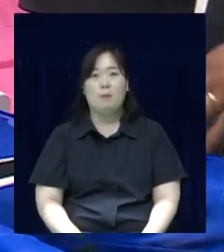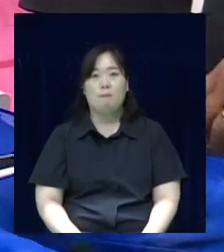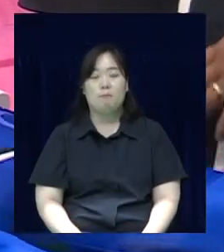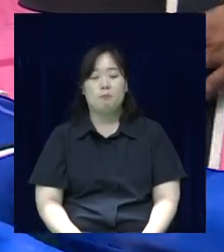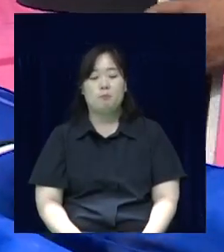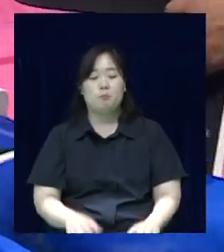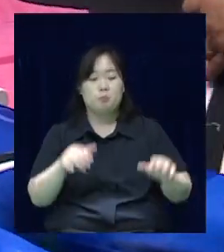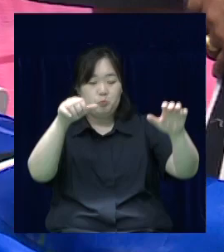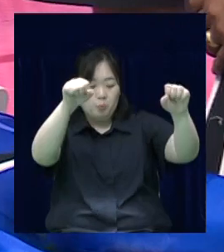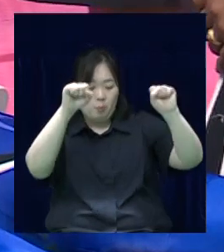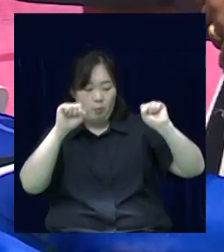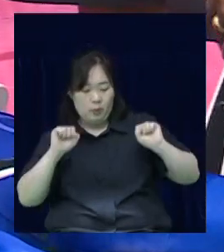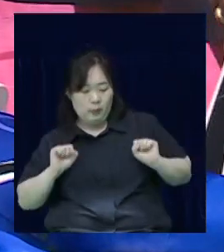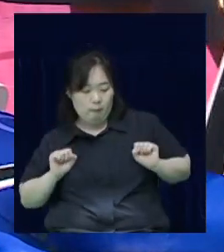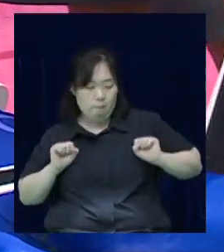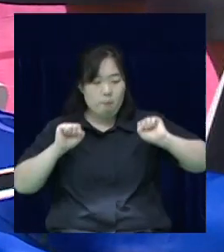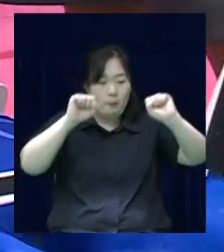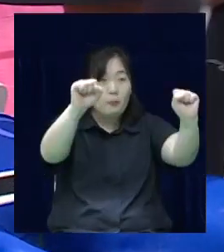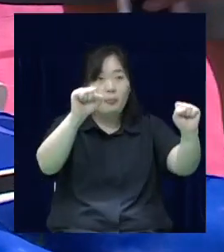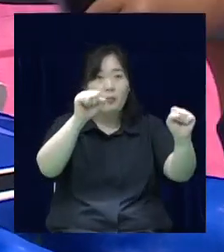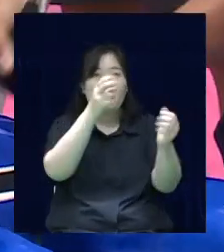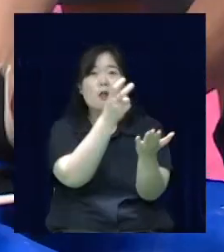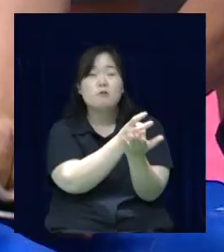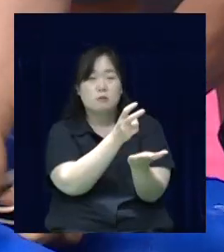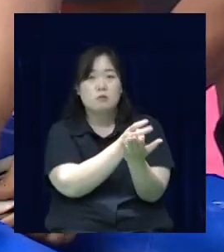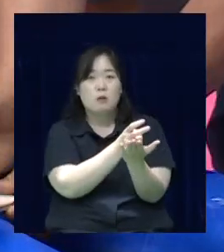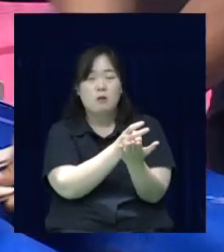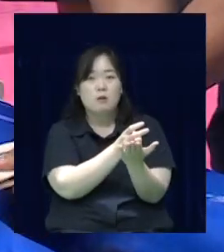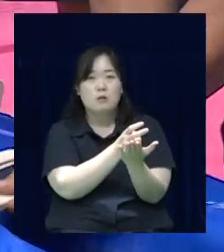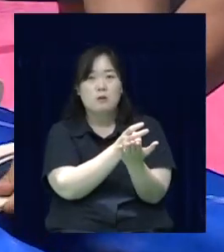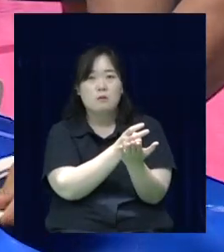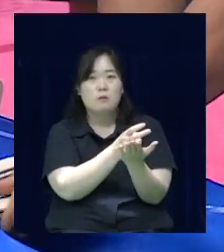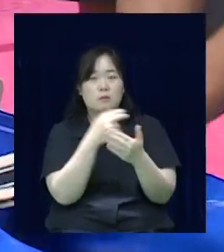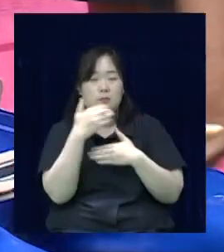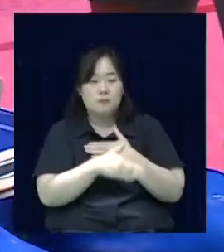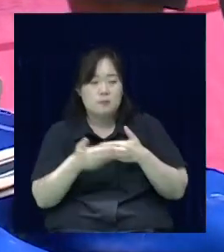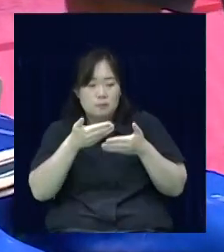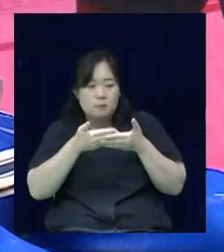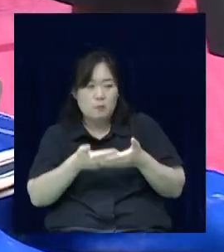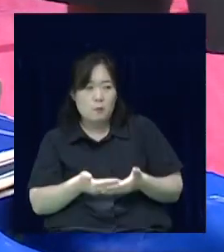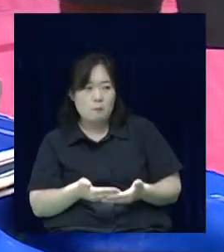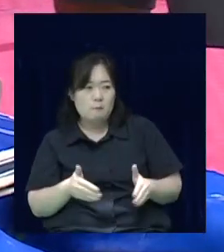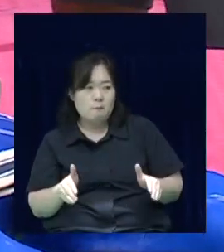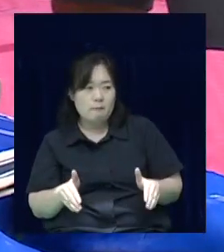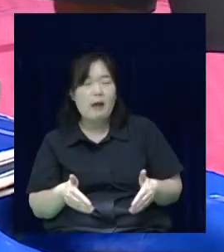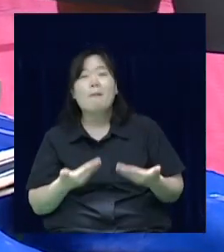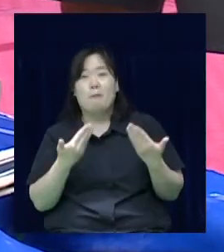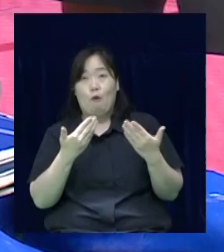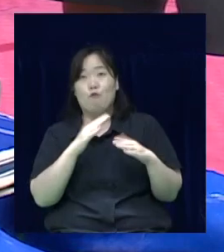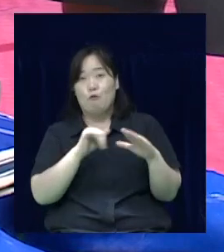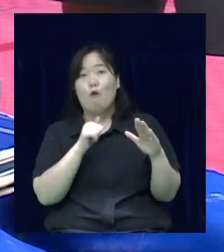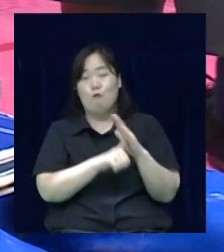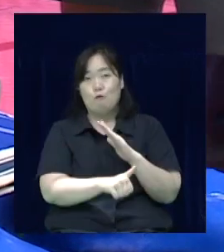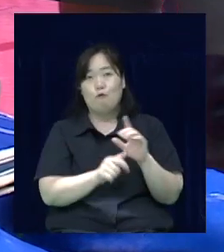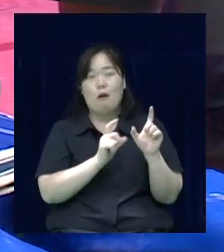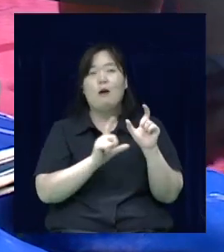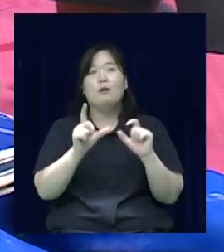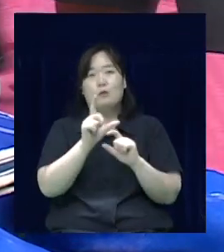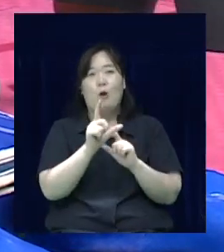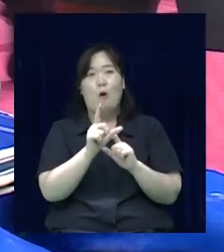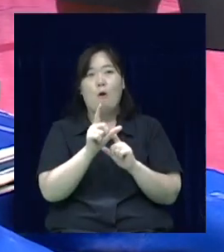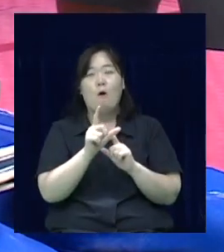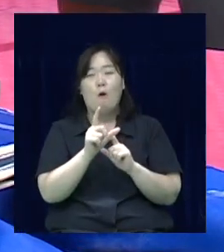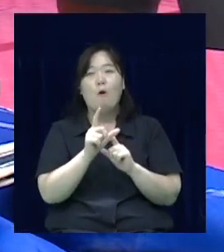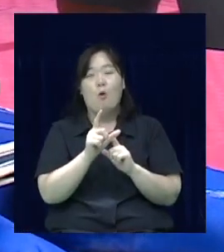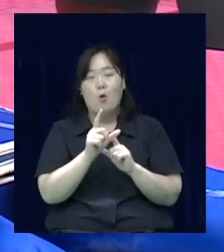파워리프팅 경기 규정에는 우리가 동기록일 때는 우리 체중이 가벼운 선수가 이기게 됩니다. 그렇군요.